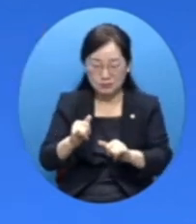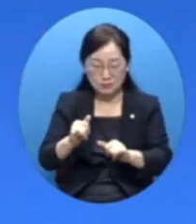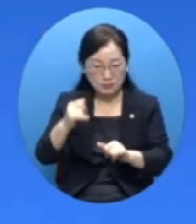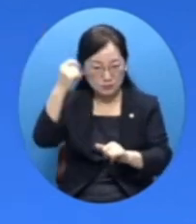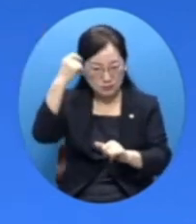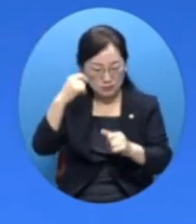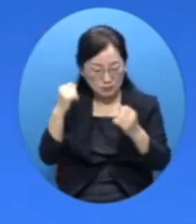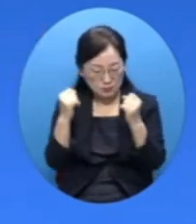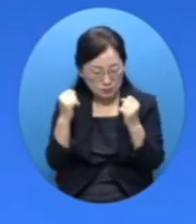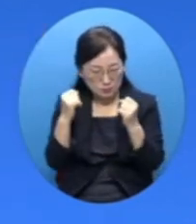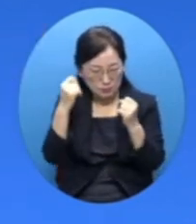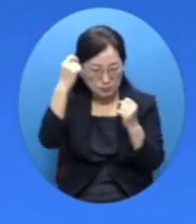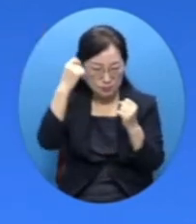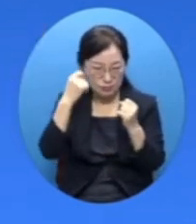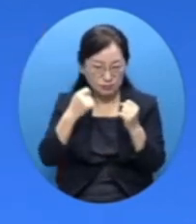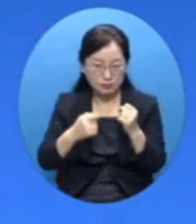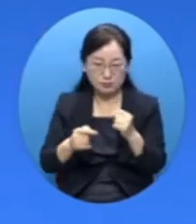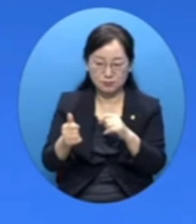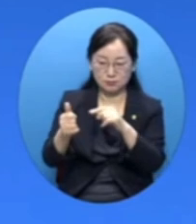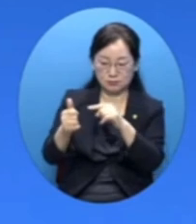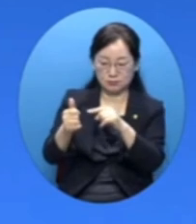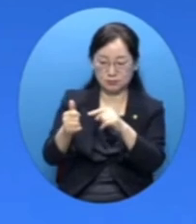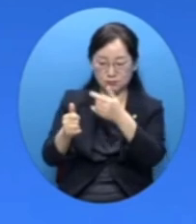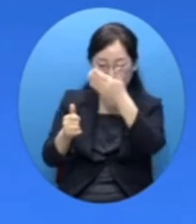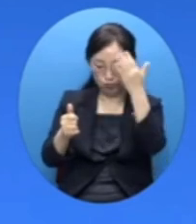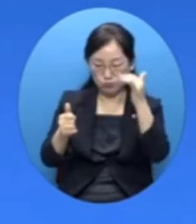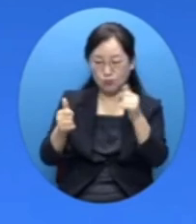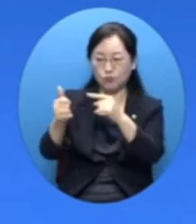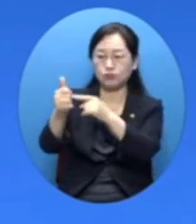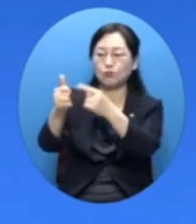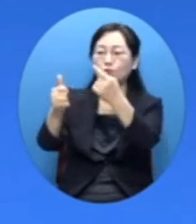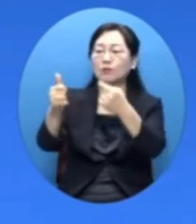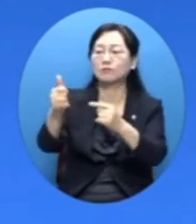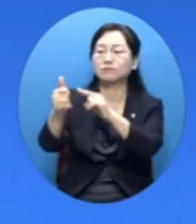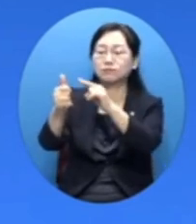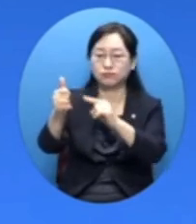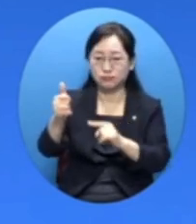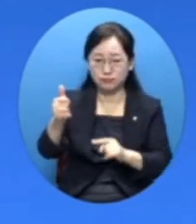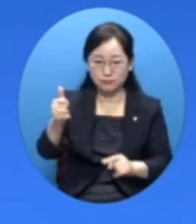싸늘했습니다 젊은 목사가 와 갖고 무슨 소리